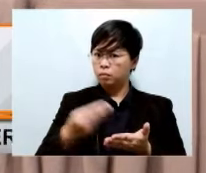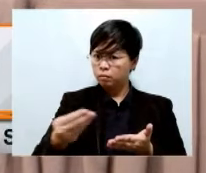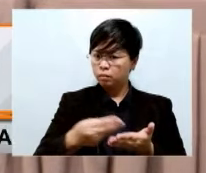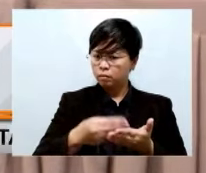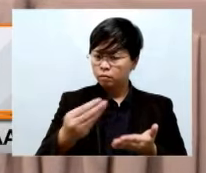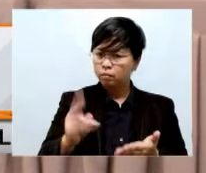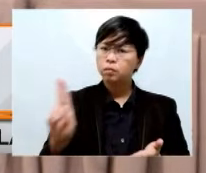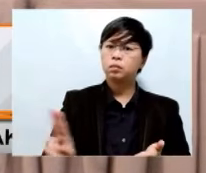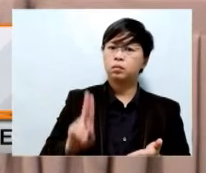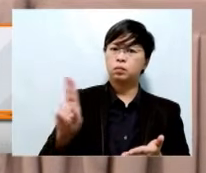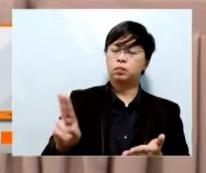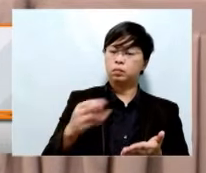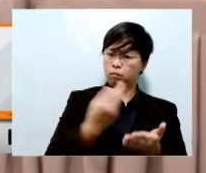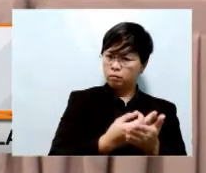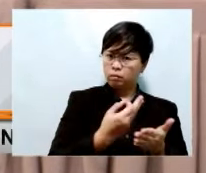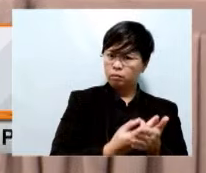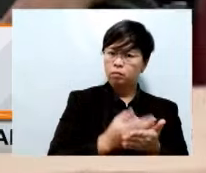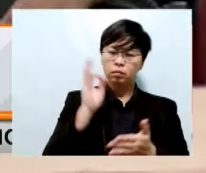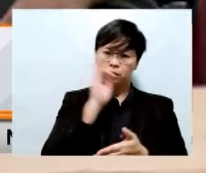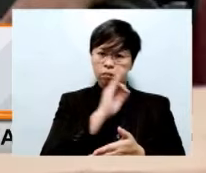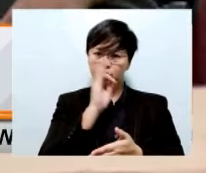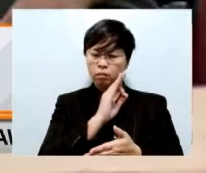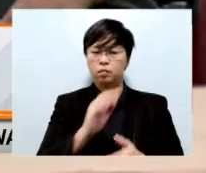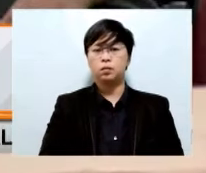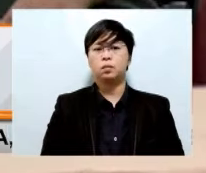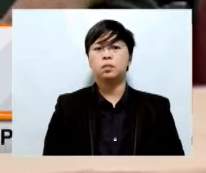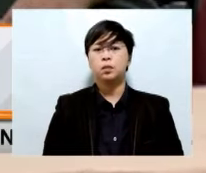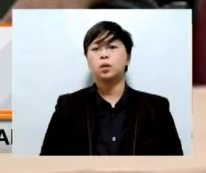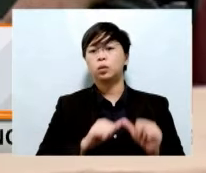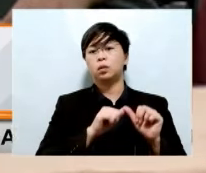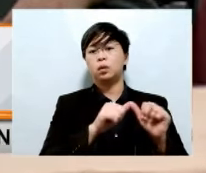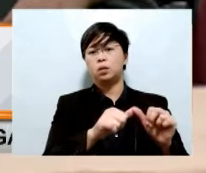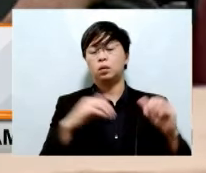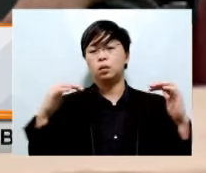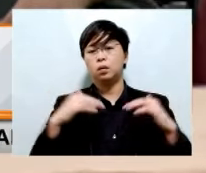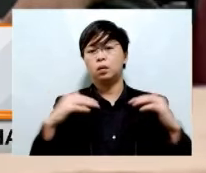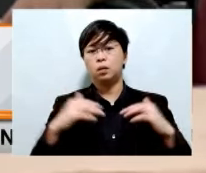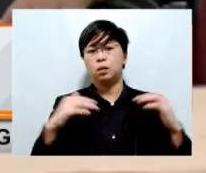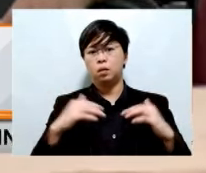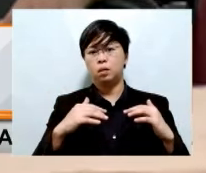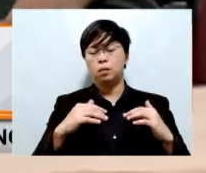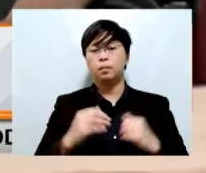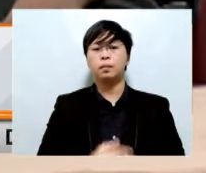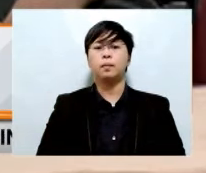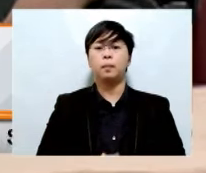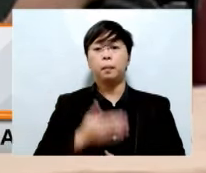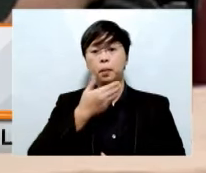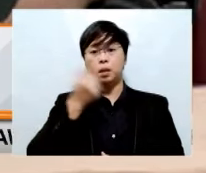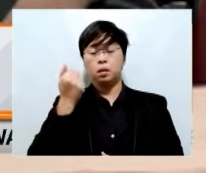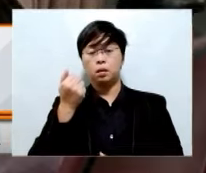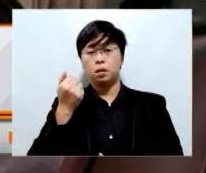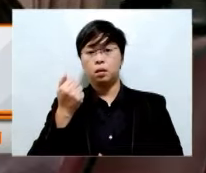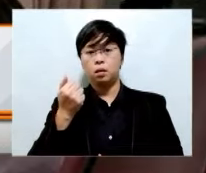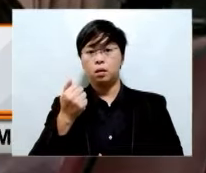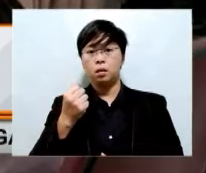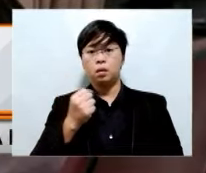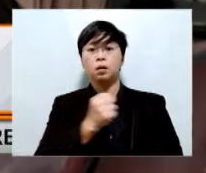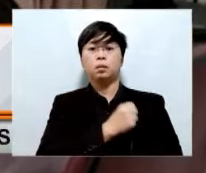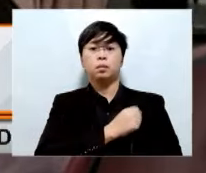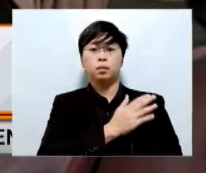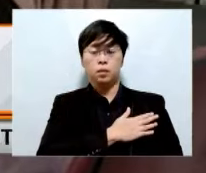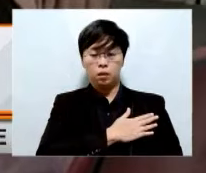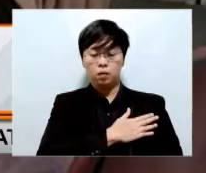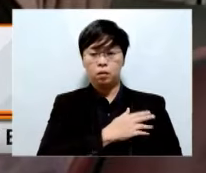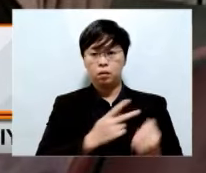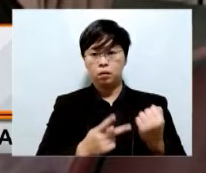Ipagpapatuloy naman ng komite sa Kamara ang kanilang pagdinig, pero mas mabuti raw kung dadalo si VP Sara para magpaliwanag tungkol sa